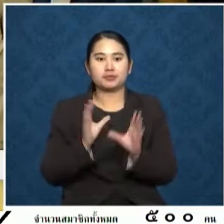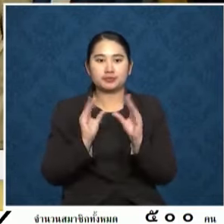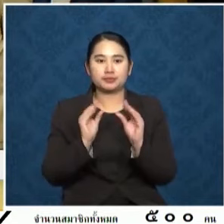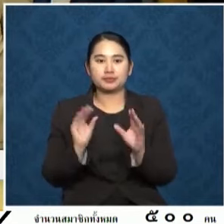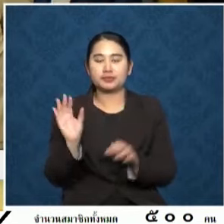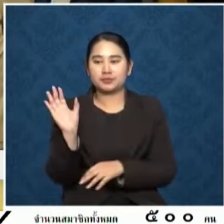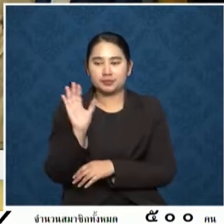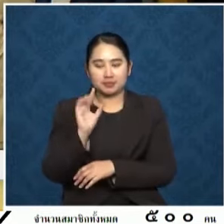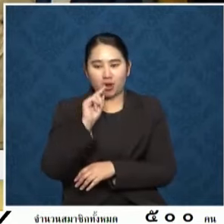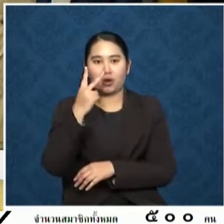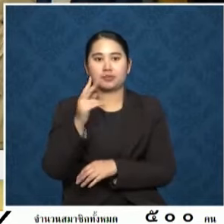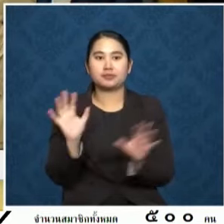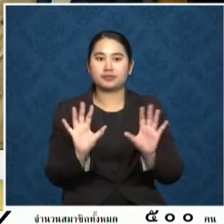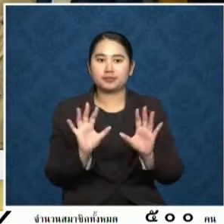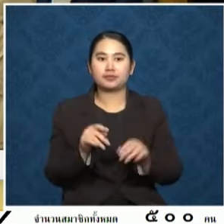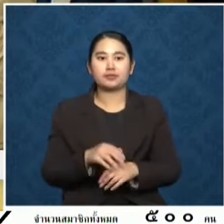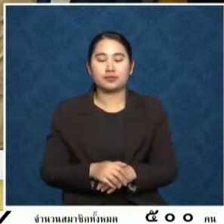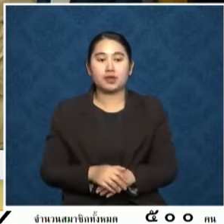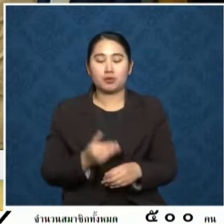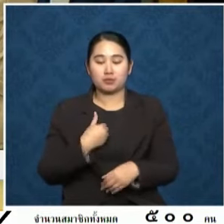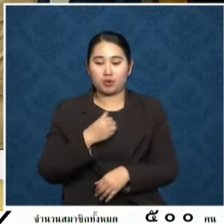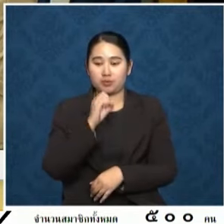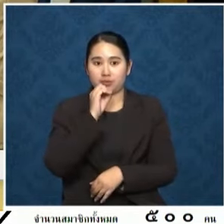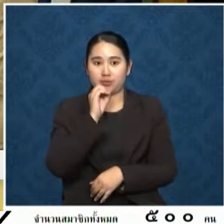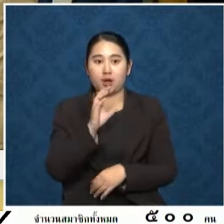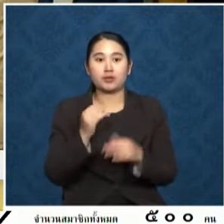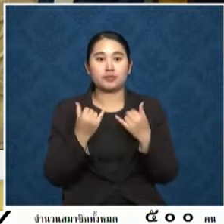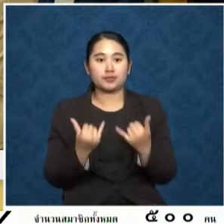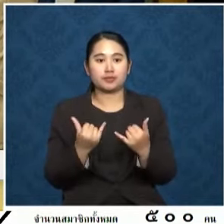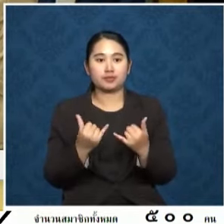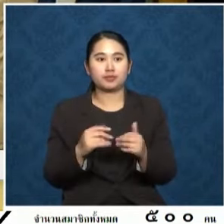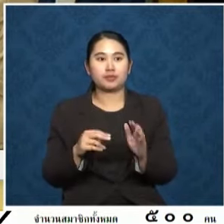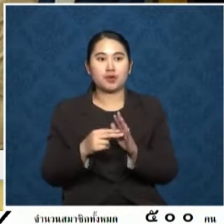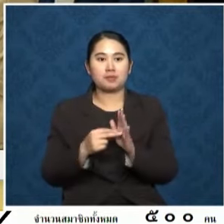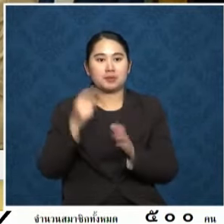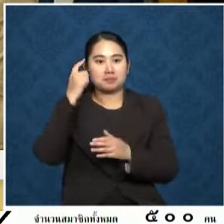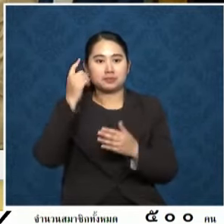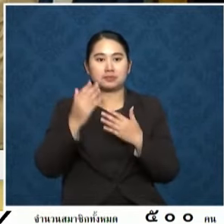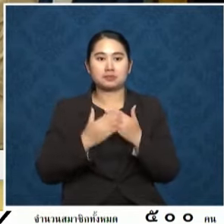อีกแล้วผมถือว่าท่าน